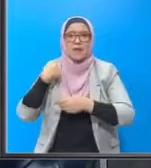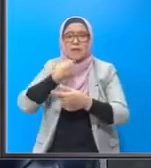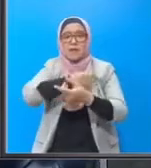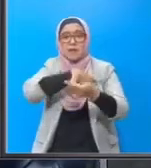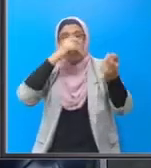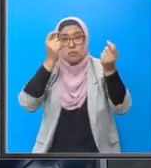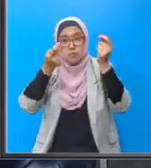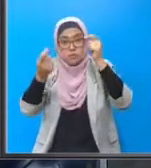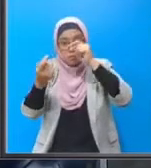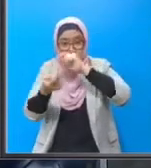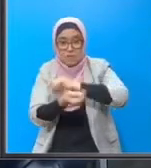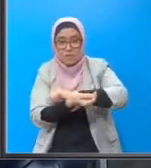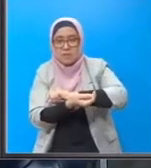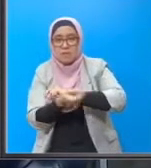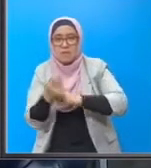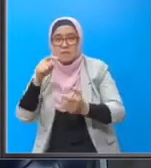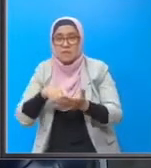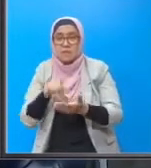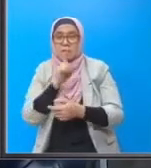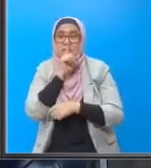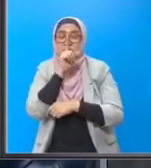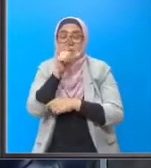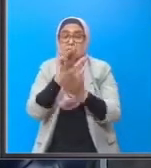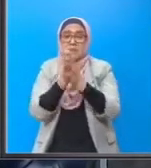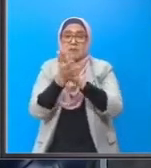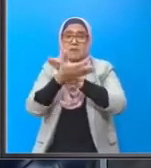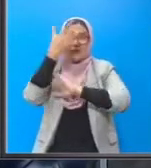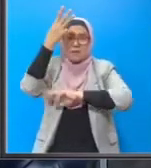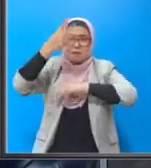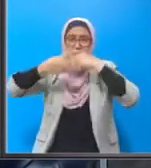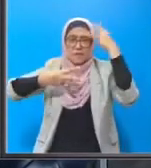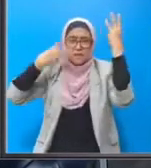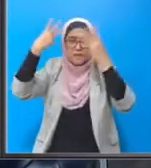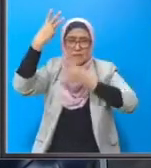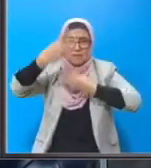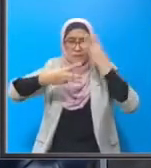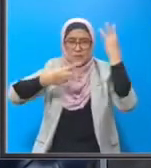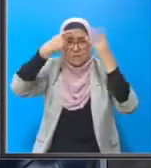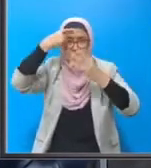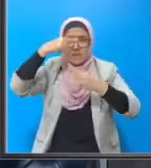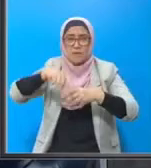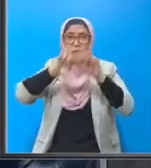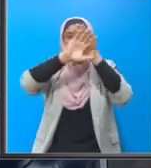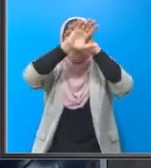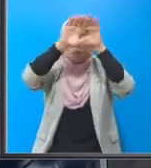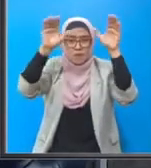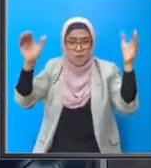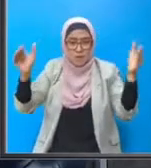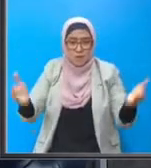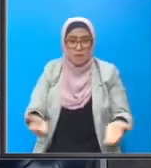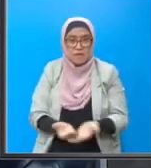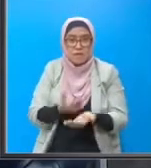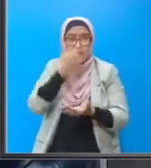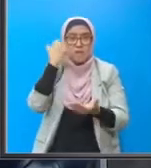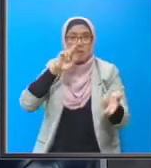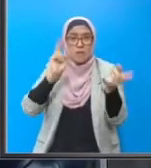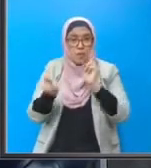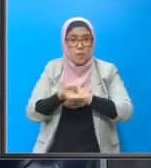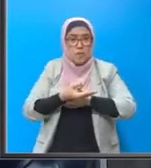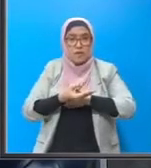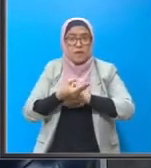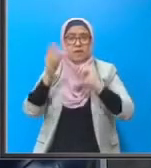menjadi kebimbangan kepada dunia perubahan iklim dunia ini berlaku